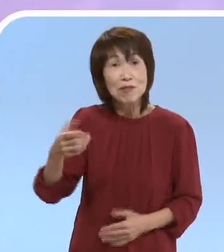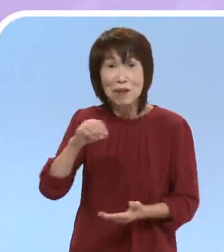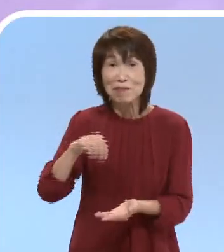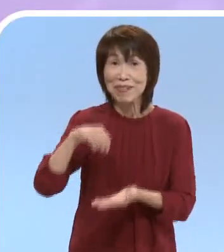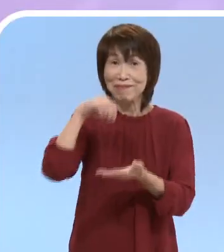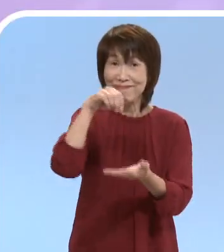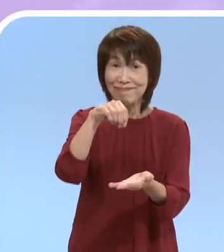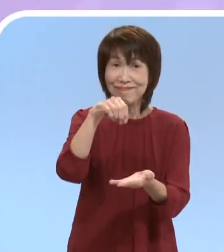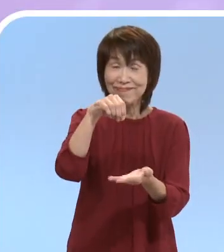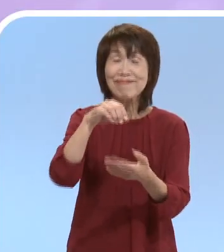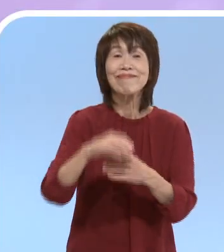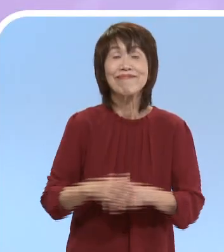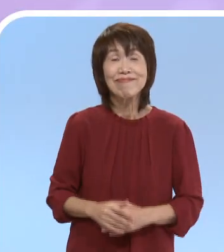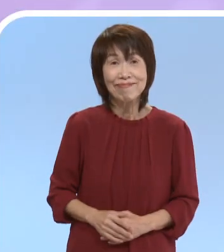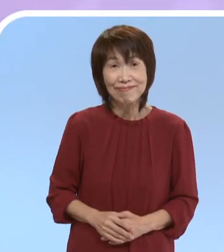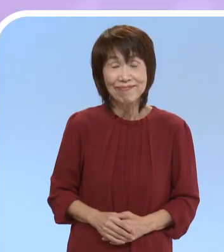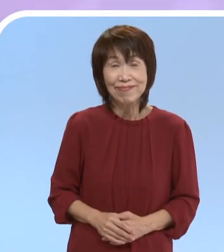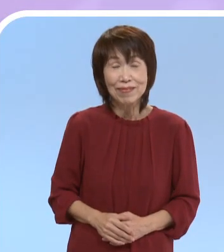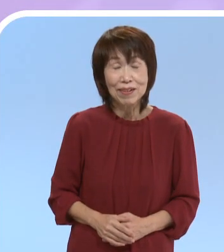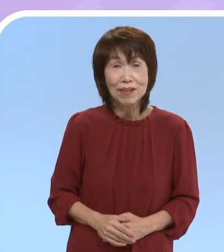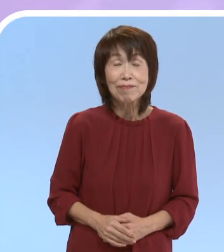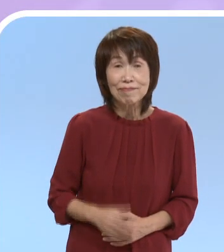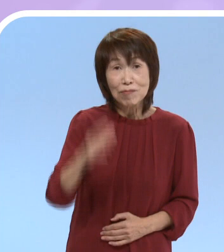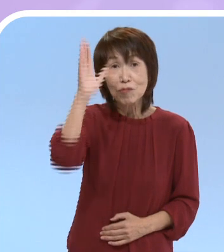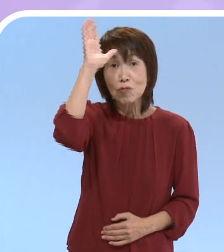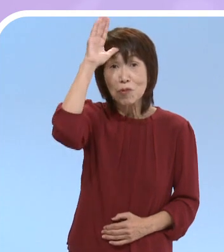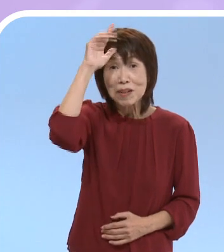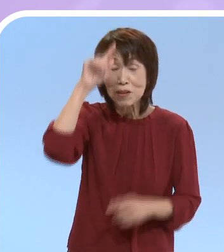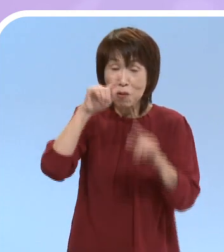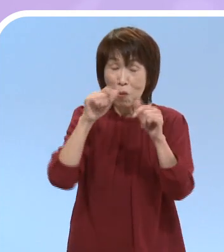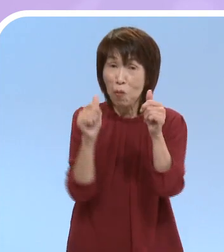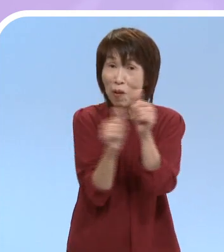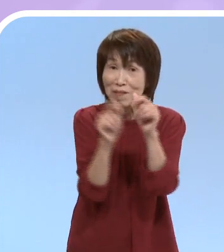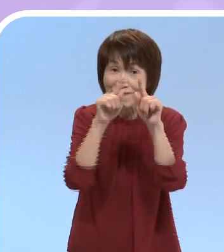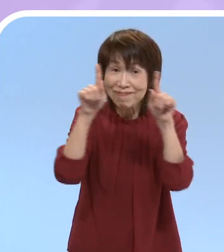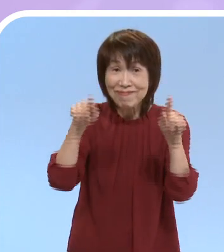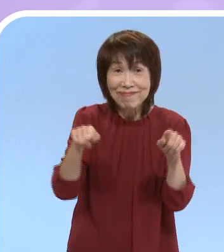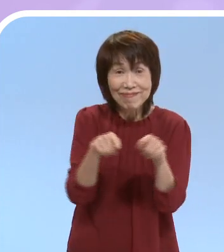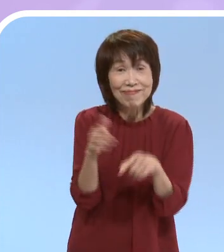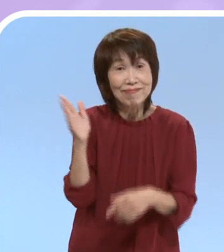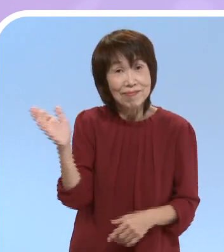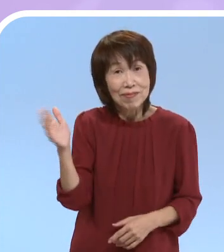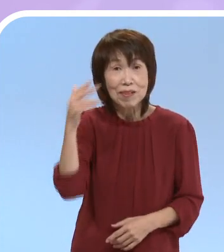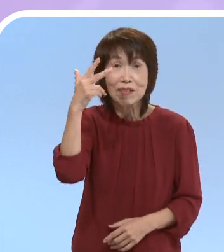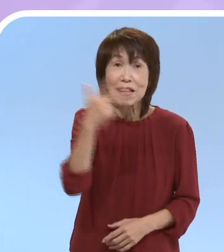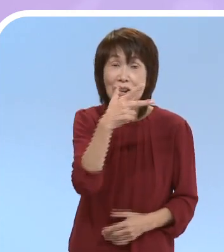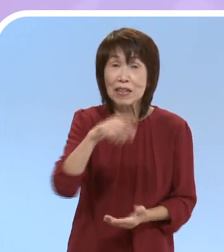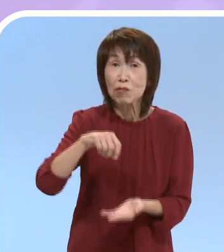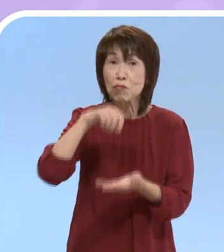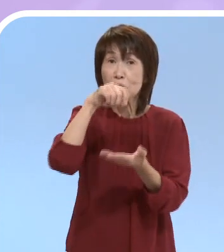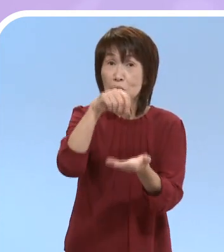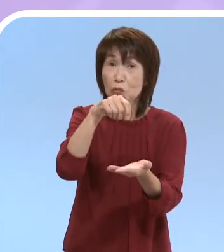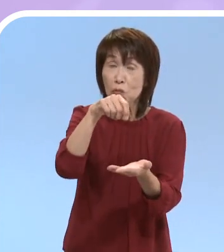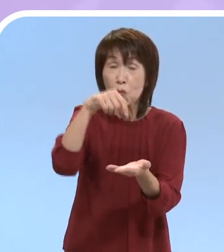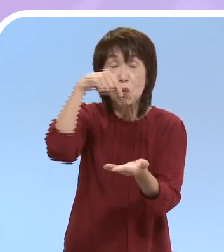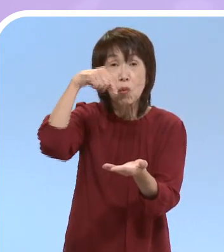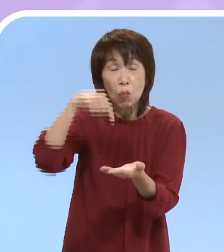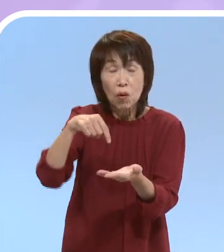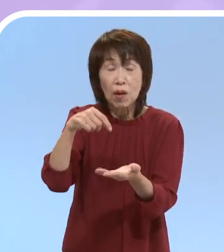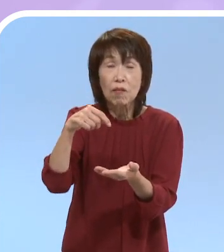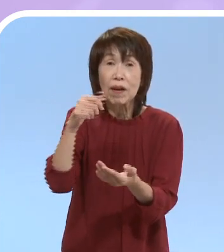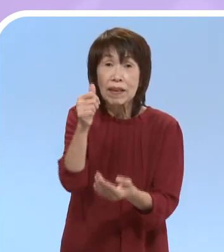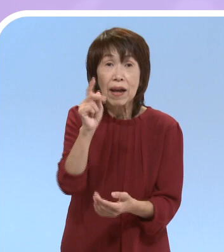今週のプレゼントは万能チキンを7人の方に、多可町の播州百日